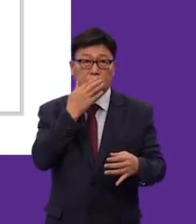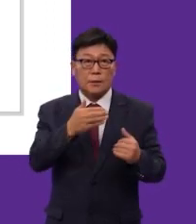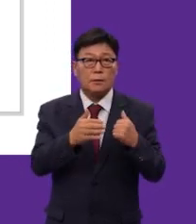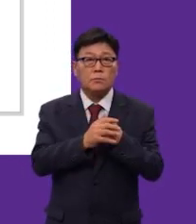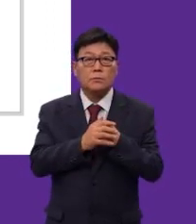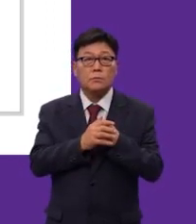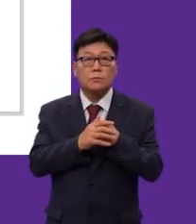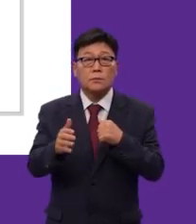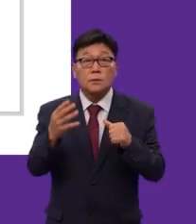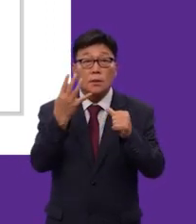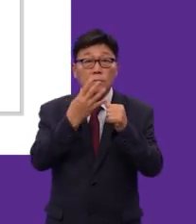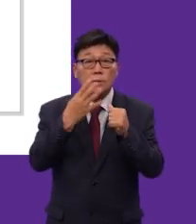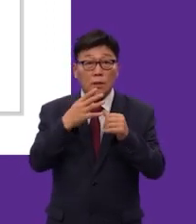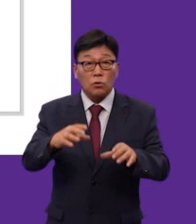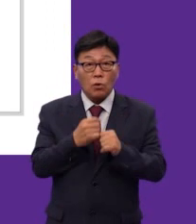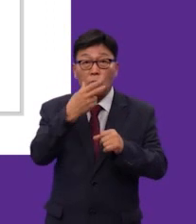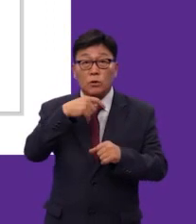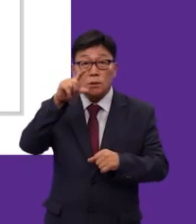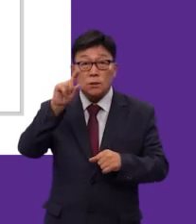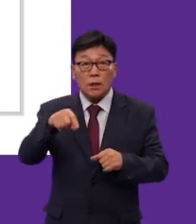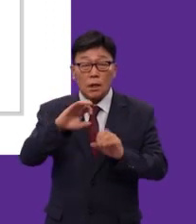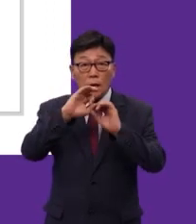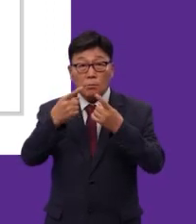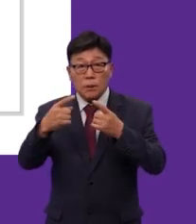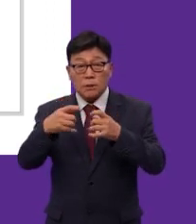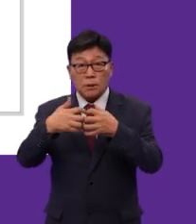신원을 증빙하기 때문입니다. 네